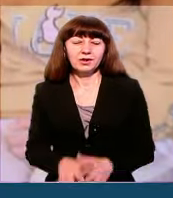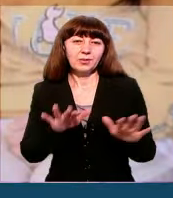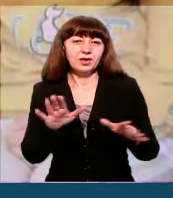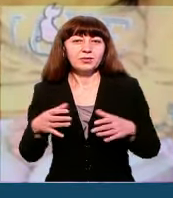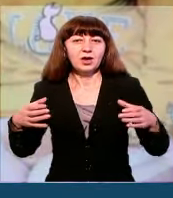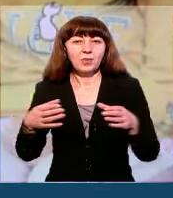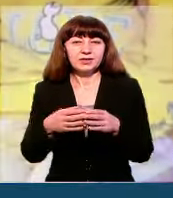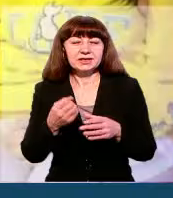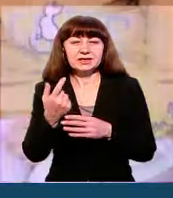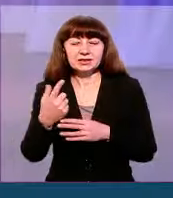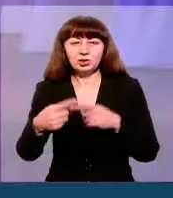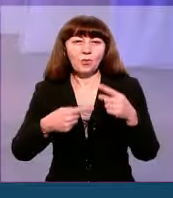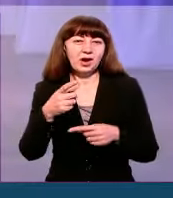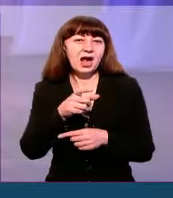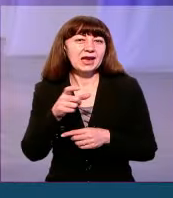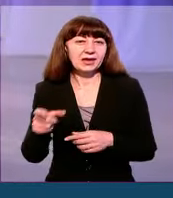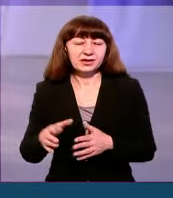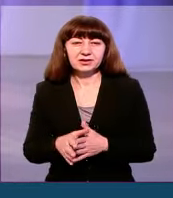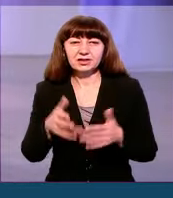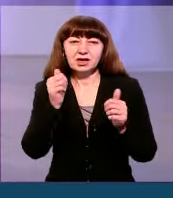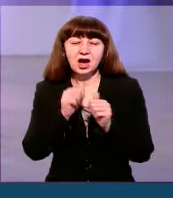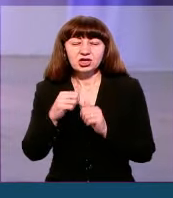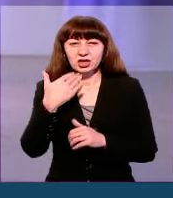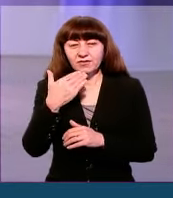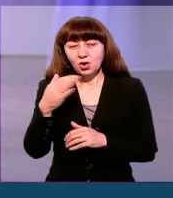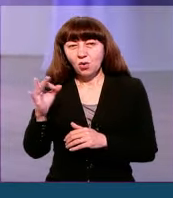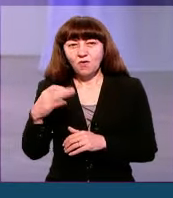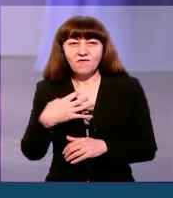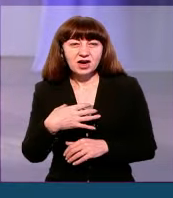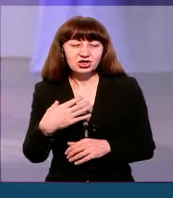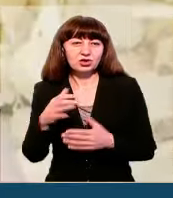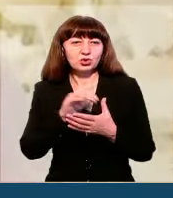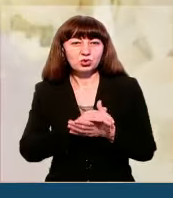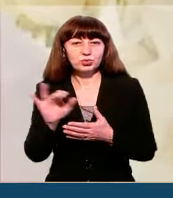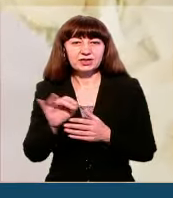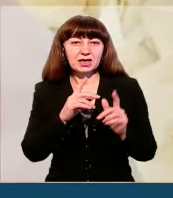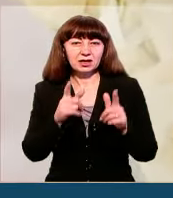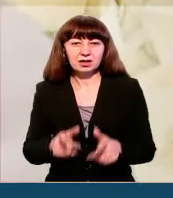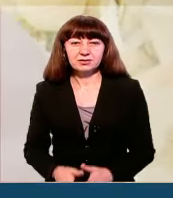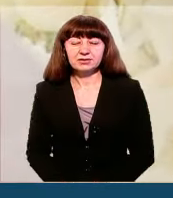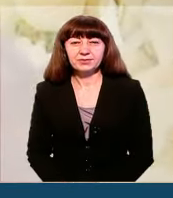Мероприятие объединило несколько поколений, где каждый говорил о важности дружбы и